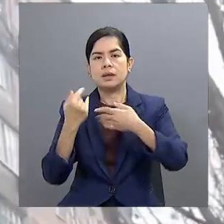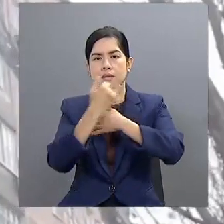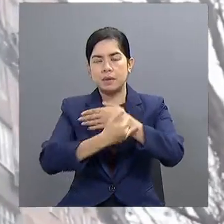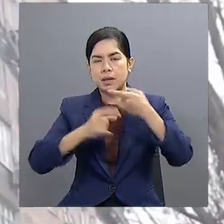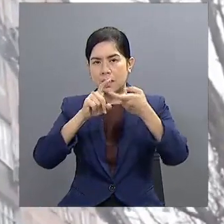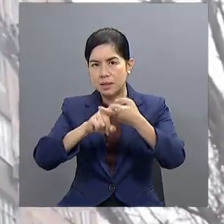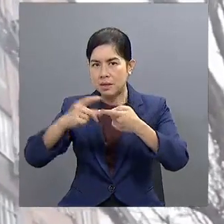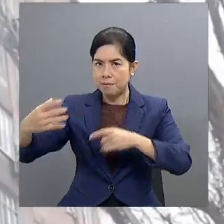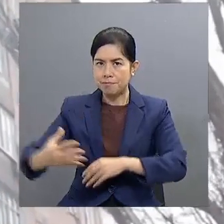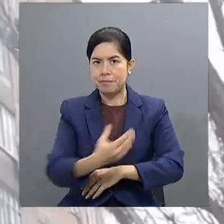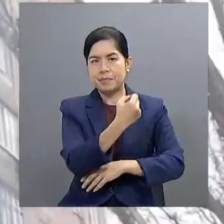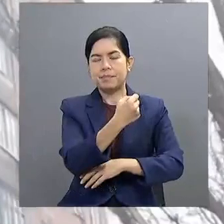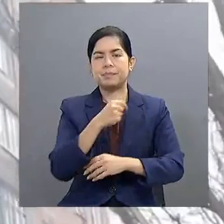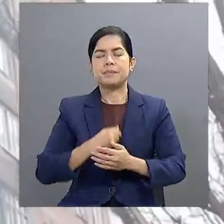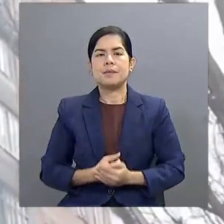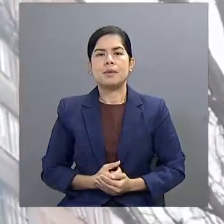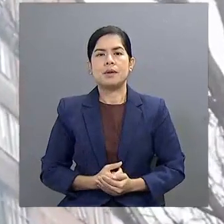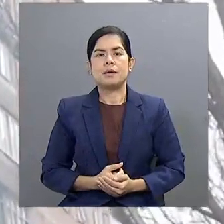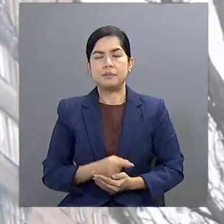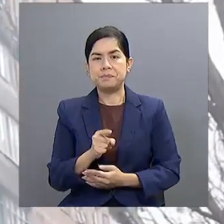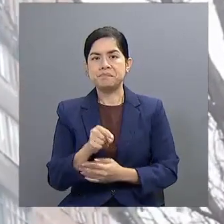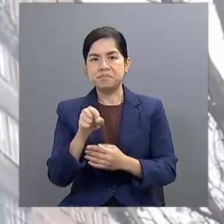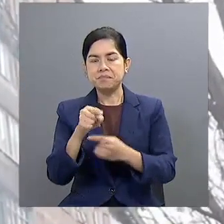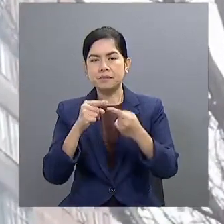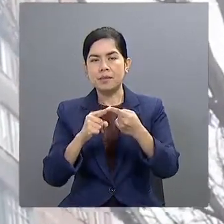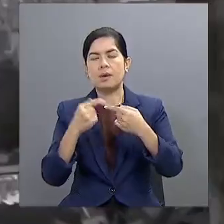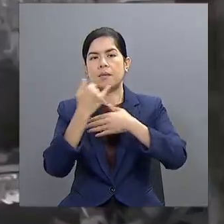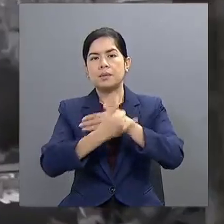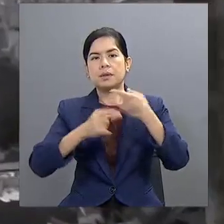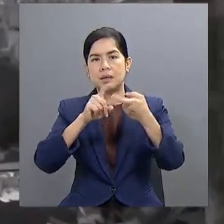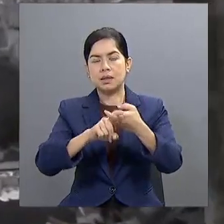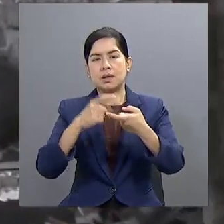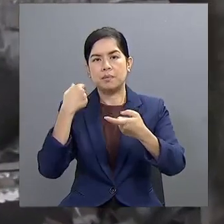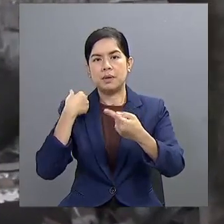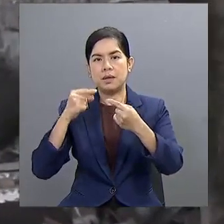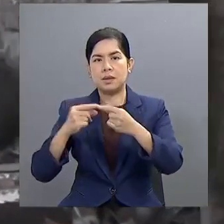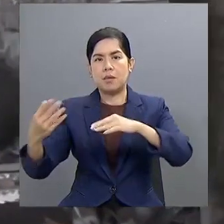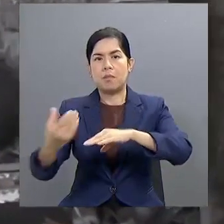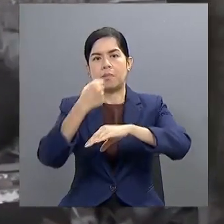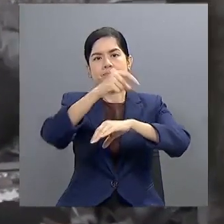เมืองลีซีชานส์ทำให้รัสเซียสามารถยึดลูฮันส์ได้อย่างเบ็ดเสร็จค่ะ